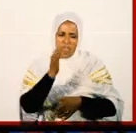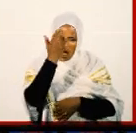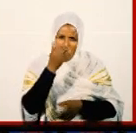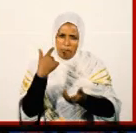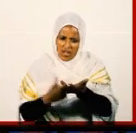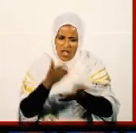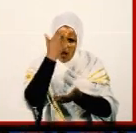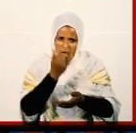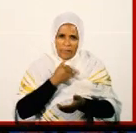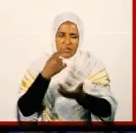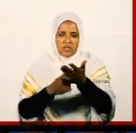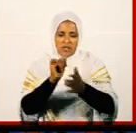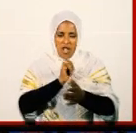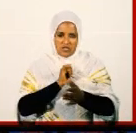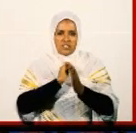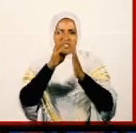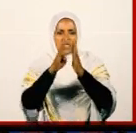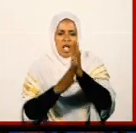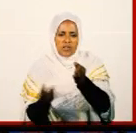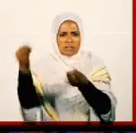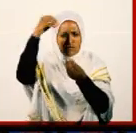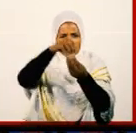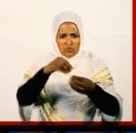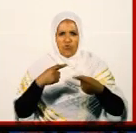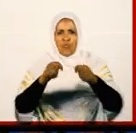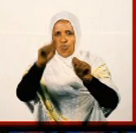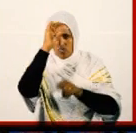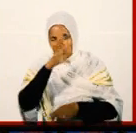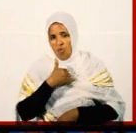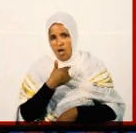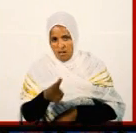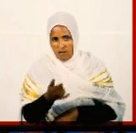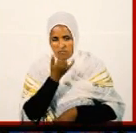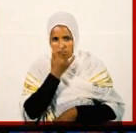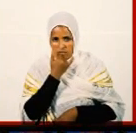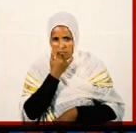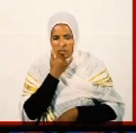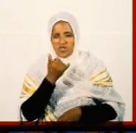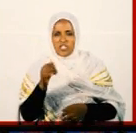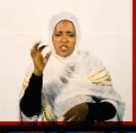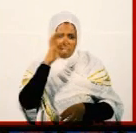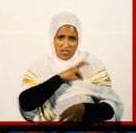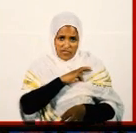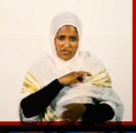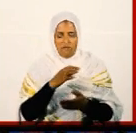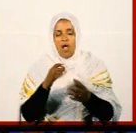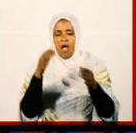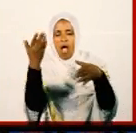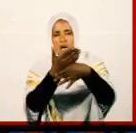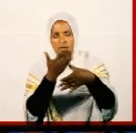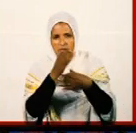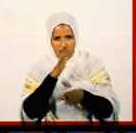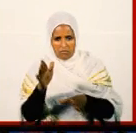እያለ ራሳችን ስርዓት ለመጨመርም የምንሞክር ሰዎች አለን። ትሩፋት አይከለከልም።